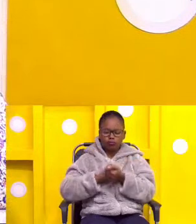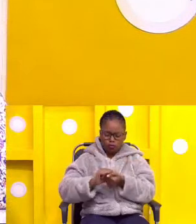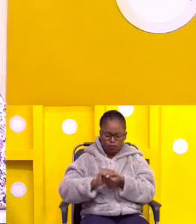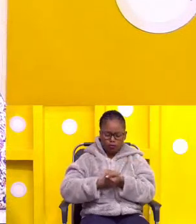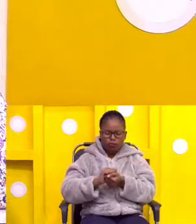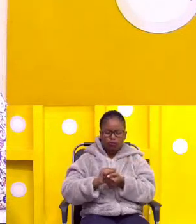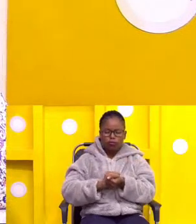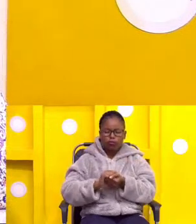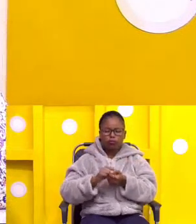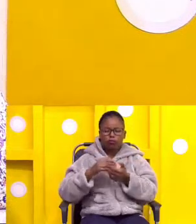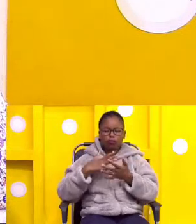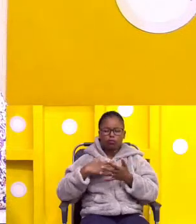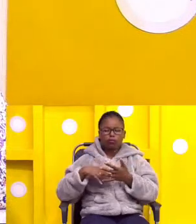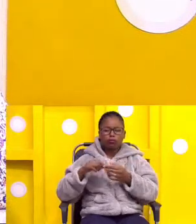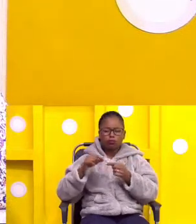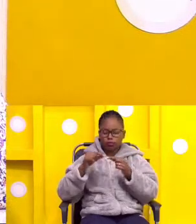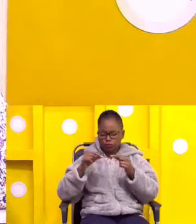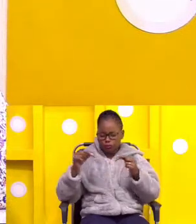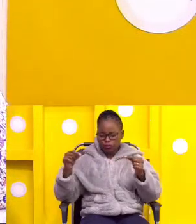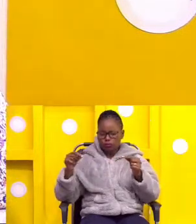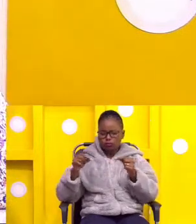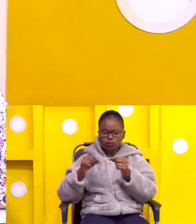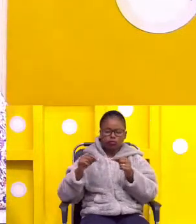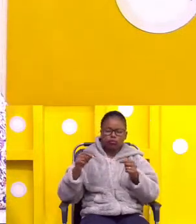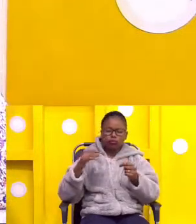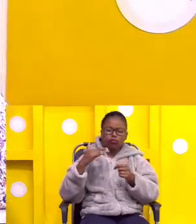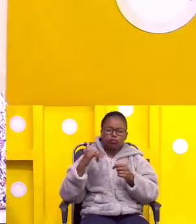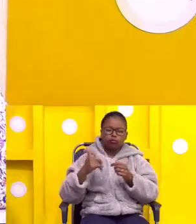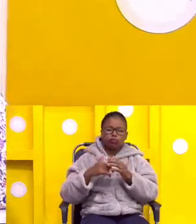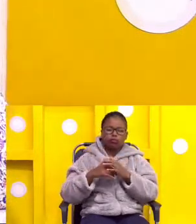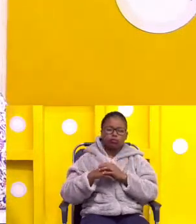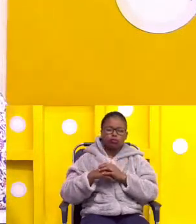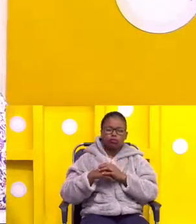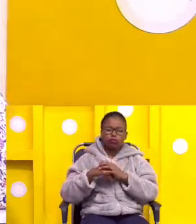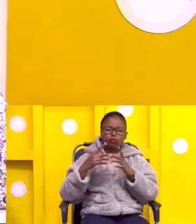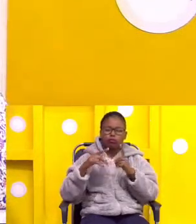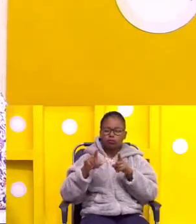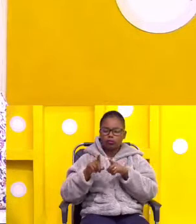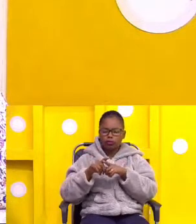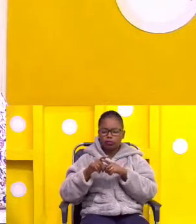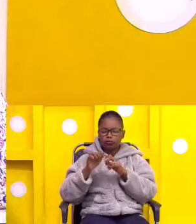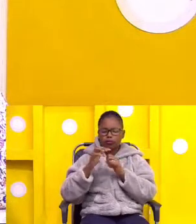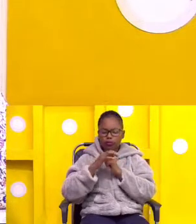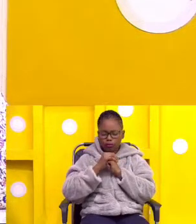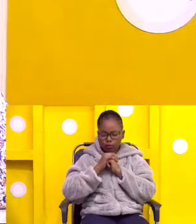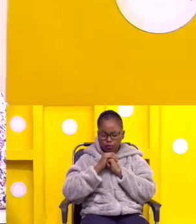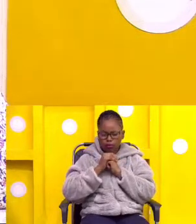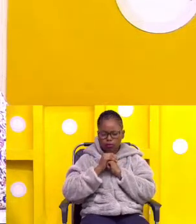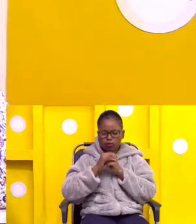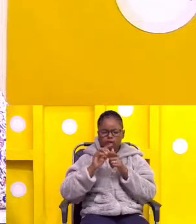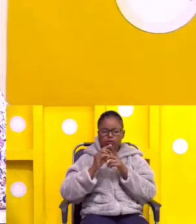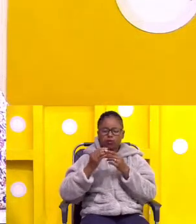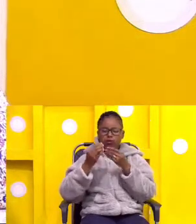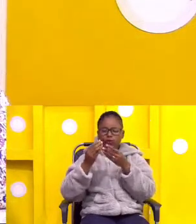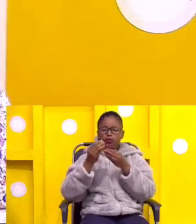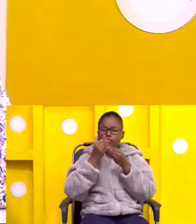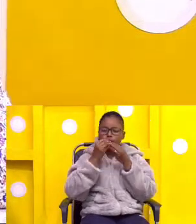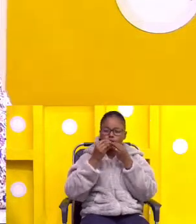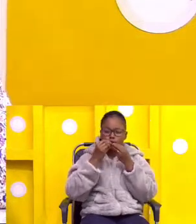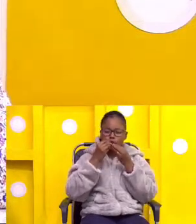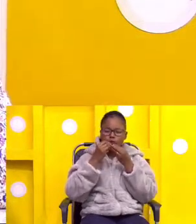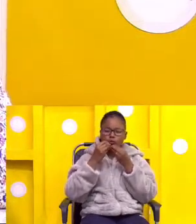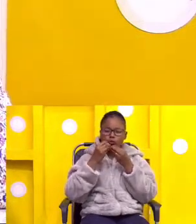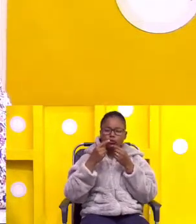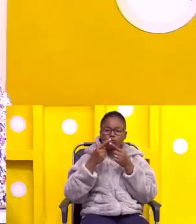Meda gotulio le magia mafuti kwao. Meda gotule umaina magirira magikuhegea korea. No igogona